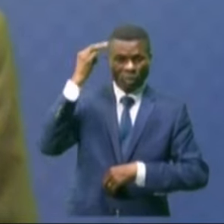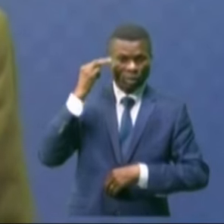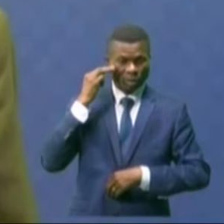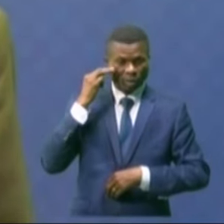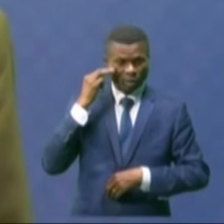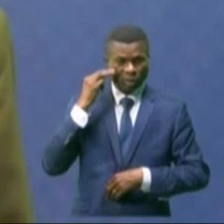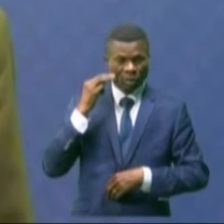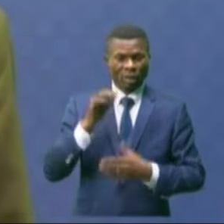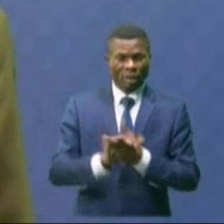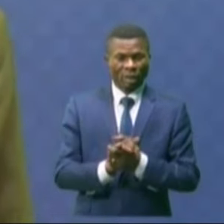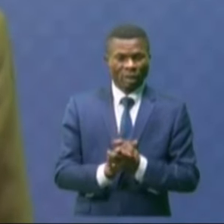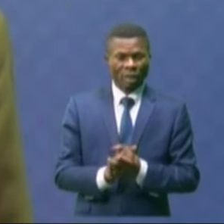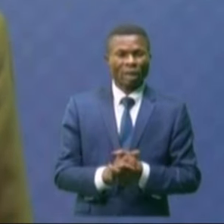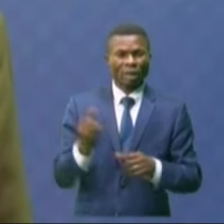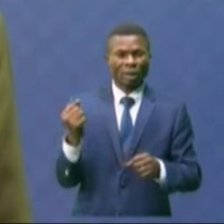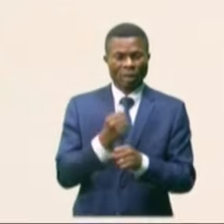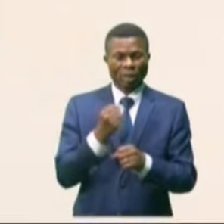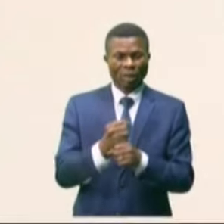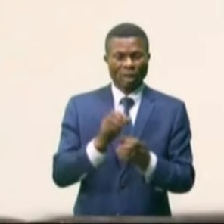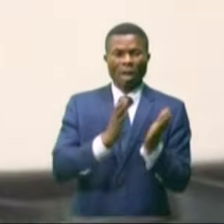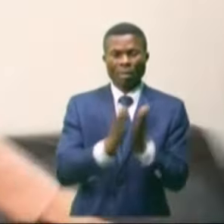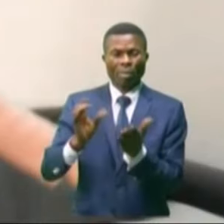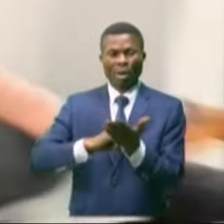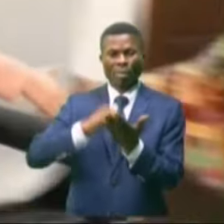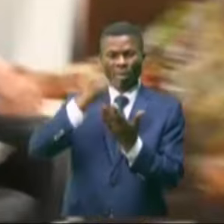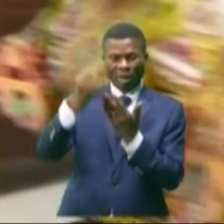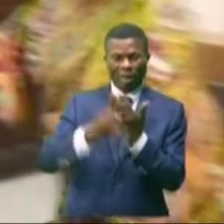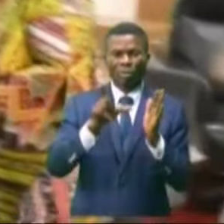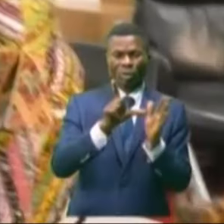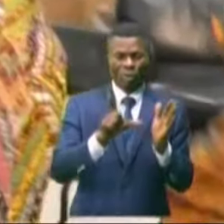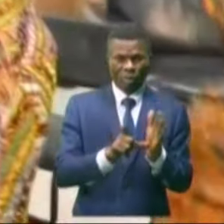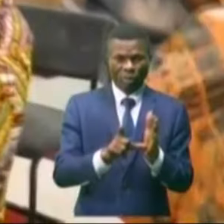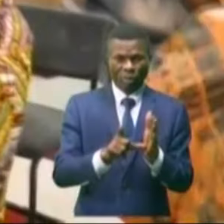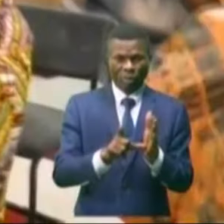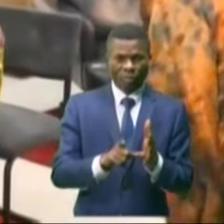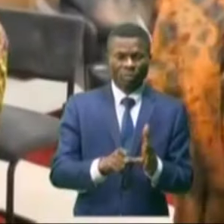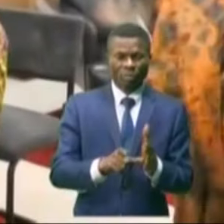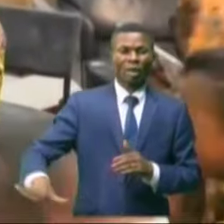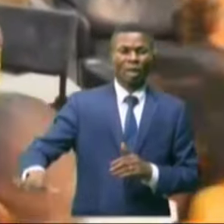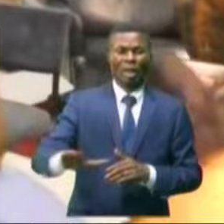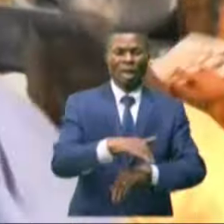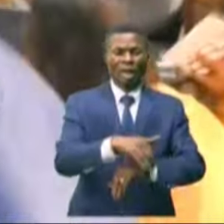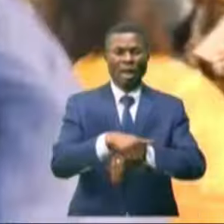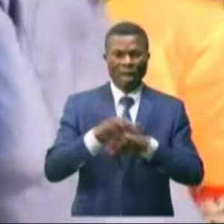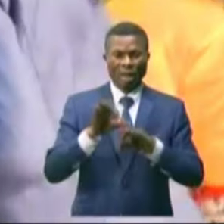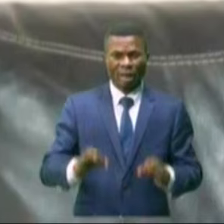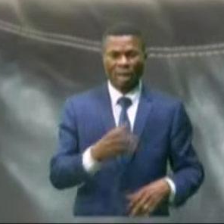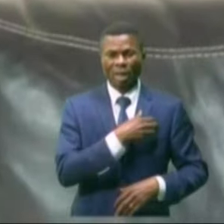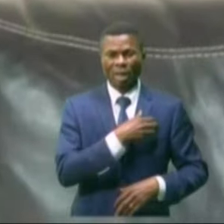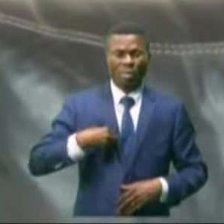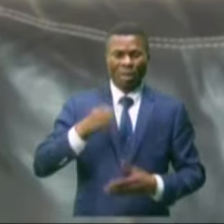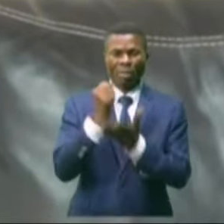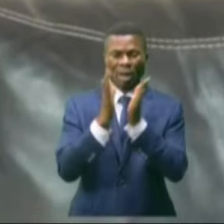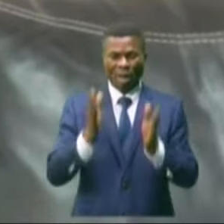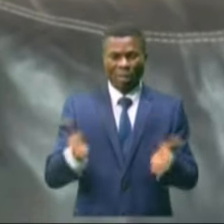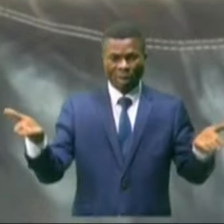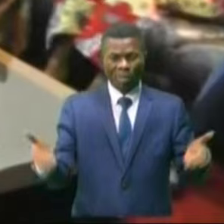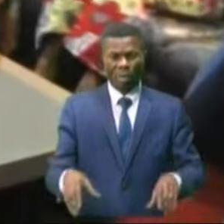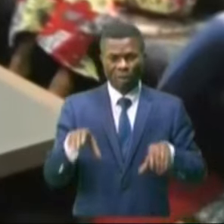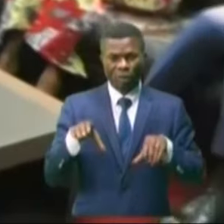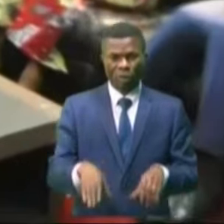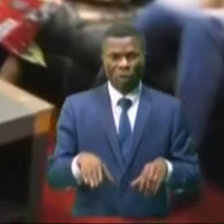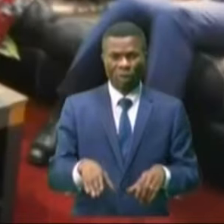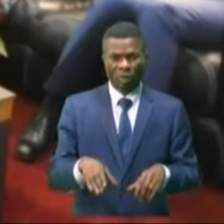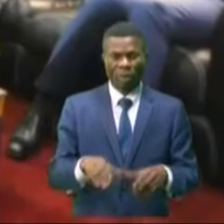sur beaucoup de projets de loi. De l'autre côté, la Grande-Bretagne, à travers son ambassadrice en République démocratique du Congo,